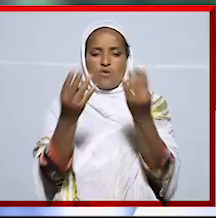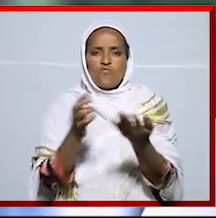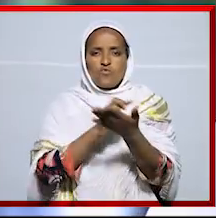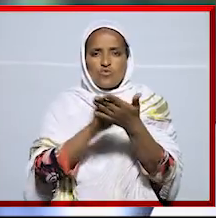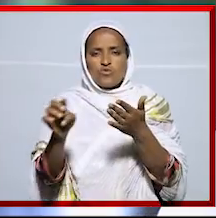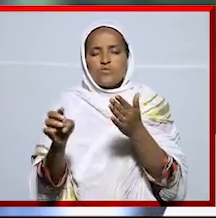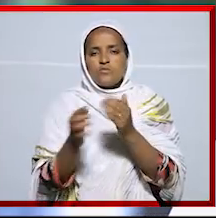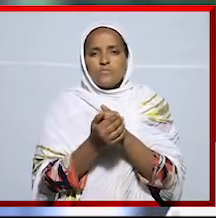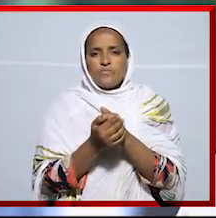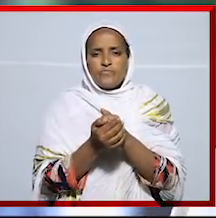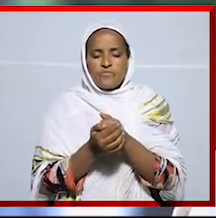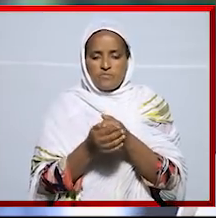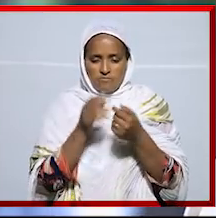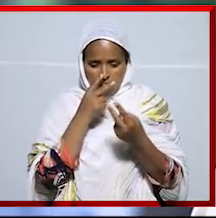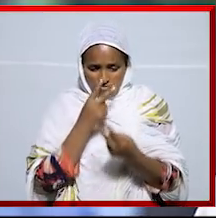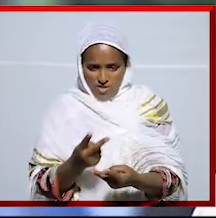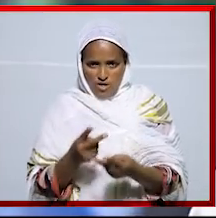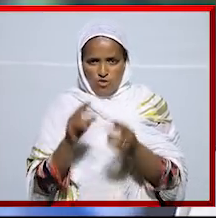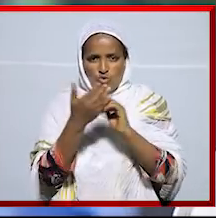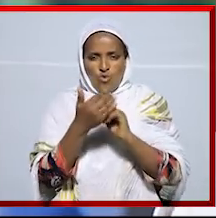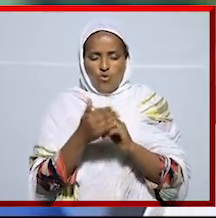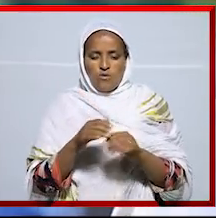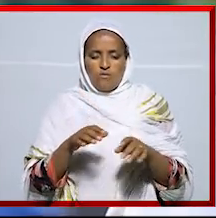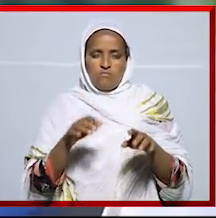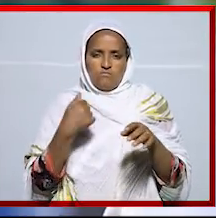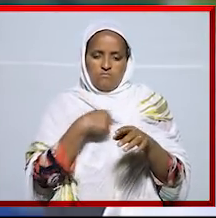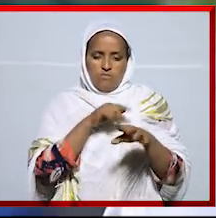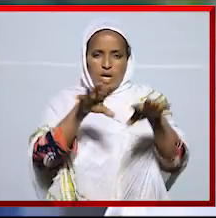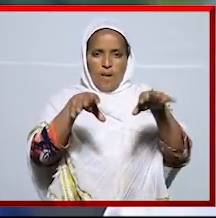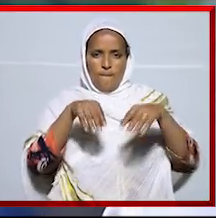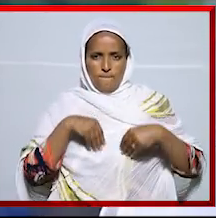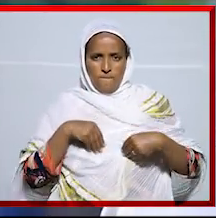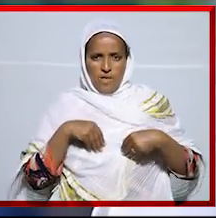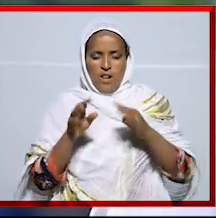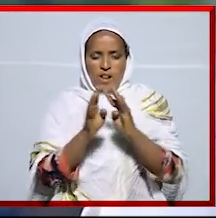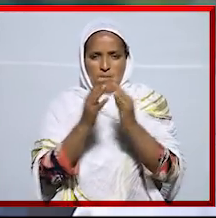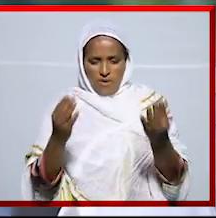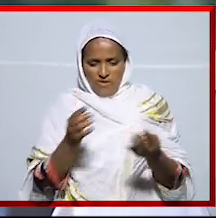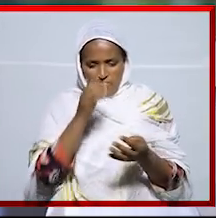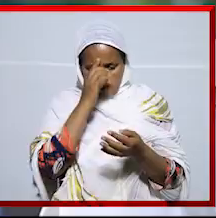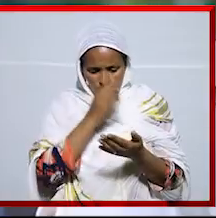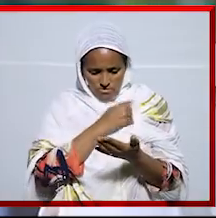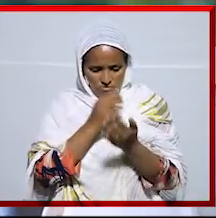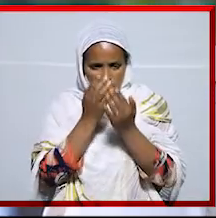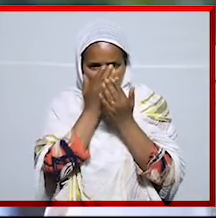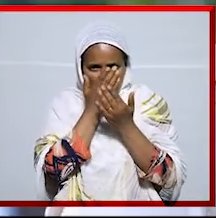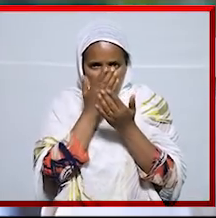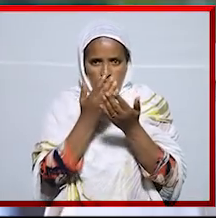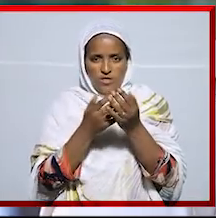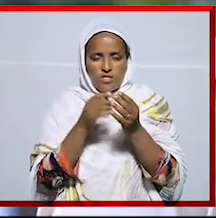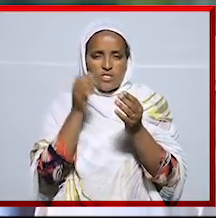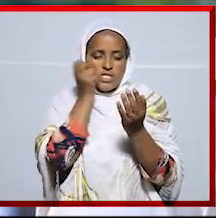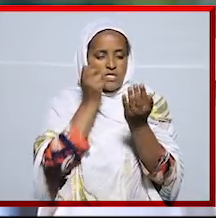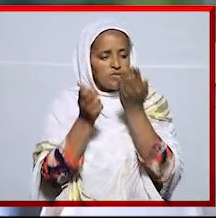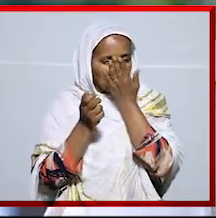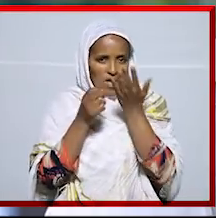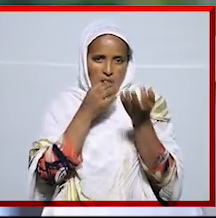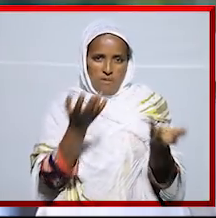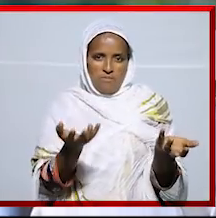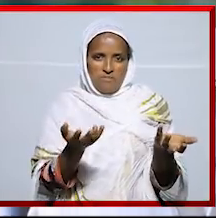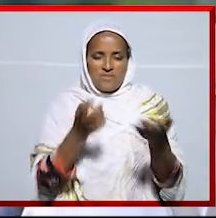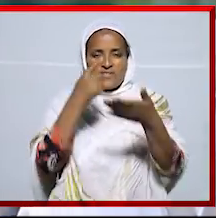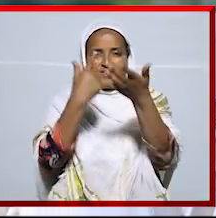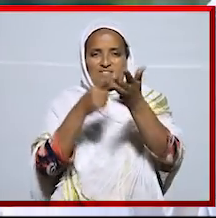እንደ መጻፍ ቅዱስ በፔፐር ሲሆን የሆነ ሪስፔክት አለ ቢያንስ ለመክፈት ስመን ስልካችንን አንስመው